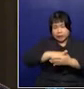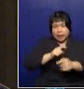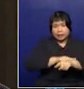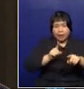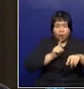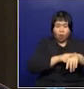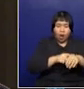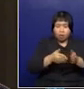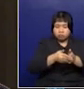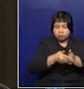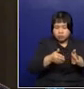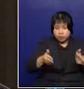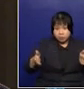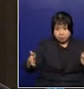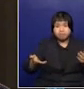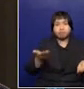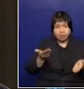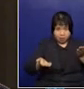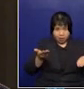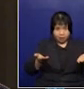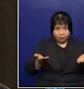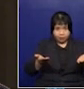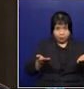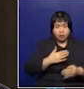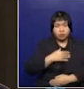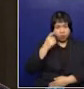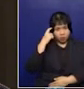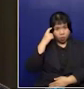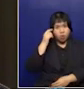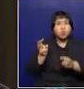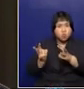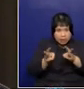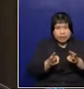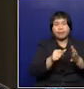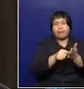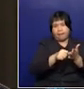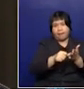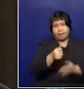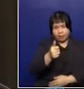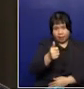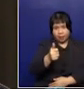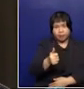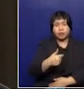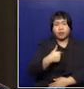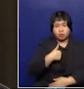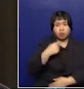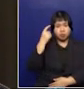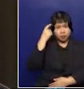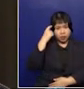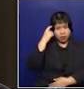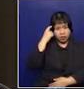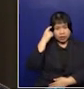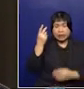หร่อันนี้ขึ้นอยู่กับอันนี้ผมว่ามันเป็นทางออกที่ดีที่สุดนะครับผมหวังว่านะฮะท่